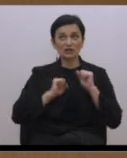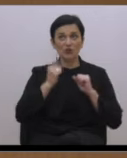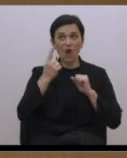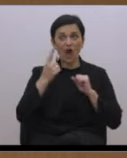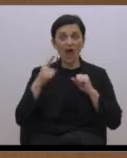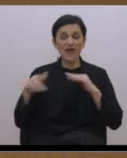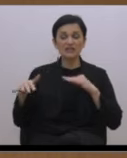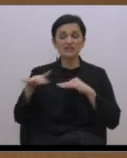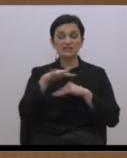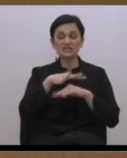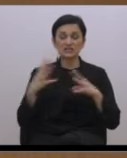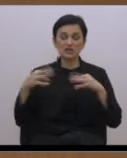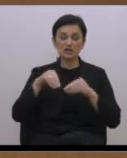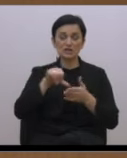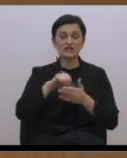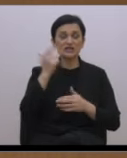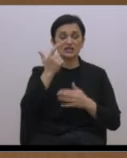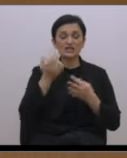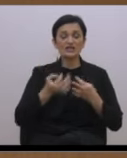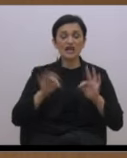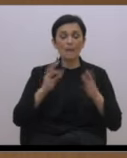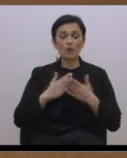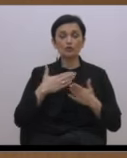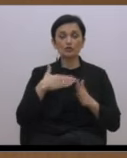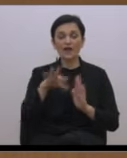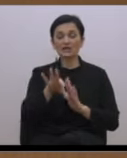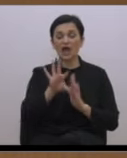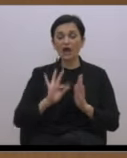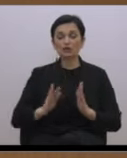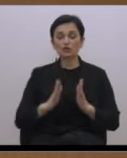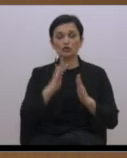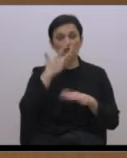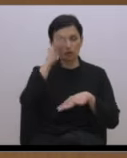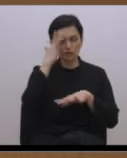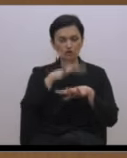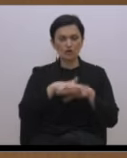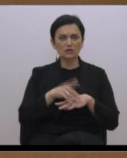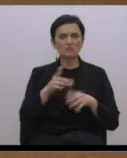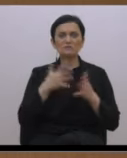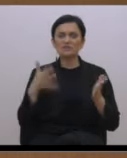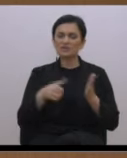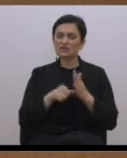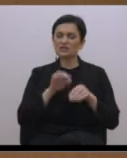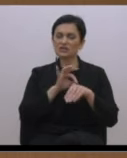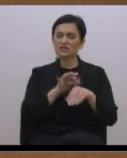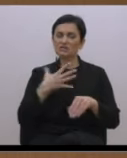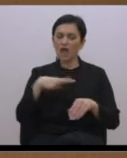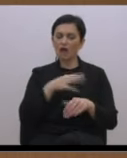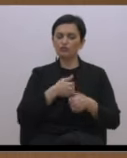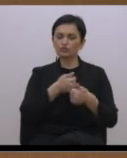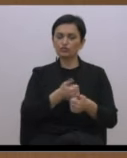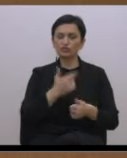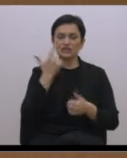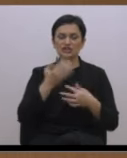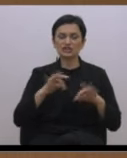სიბრტყეში წარმოაჩინოთ. დემოკრატია არის ასევე ჩვენი არჩეული გზა და შეერთებული შტატები ძალიან დიდ დახმარებას უწევს საქართველოს